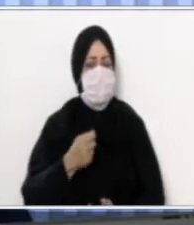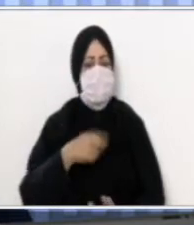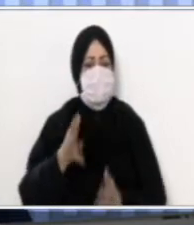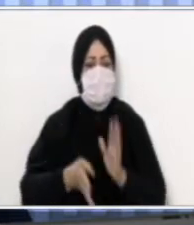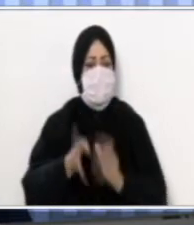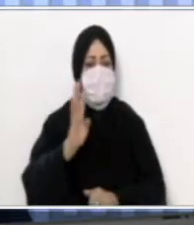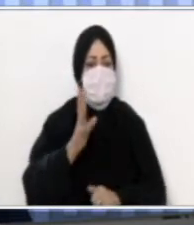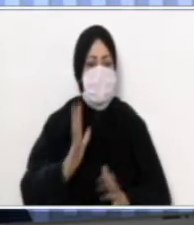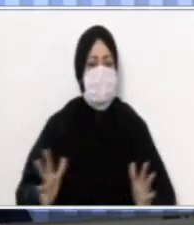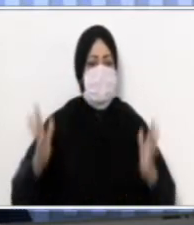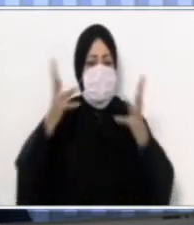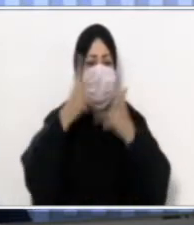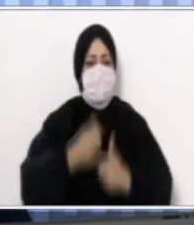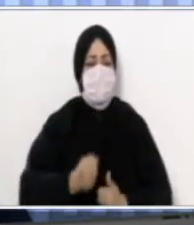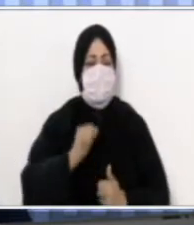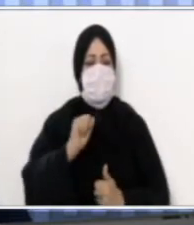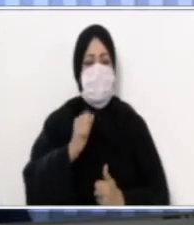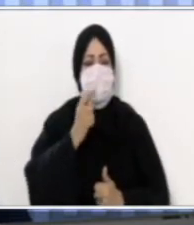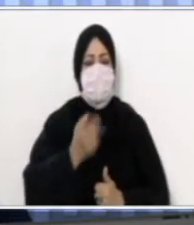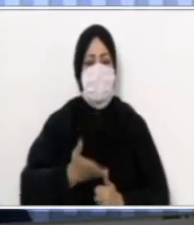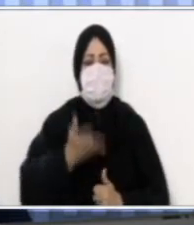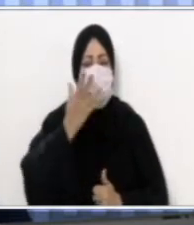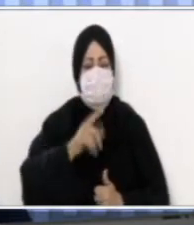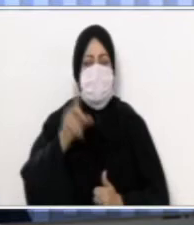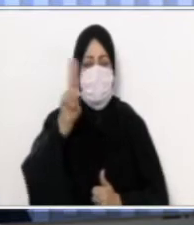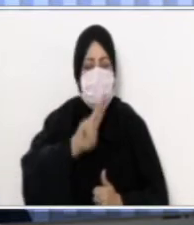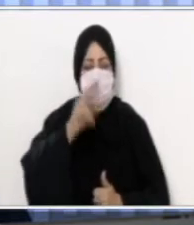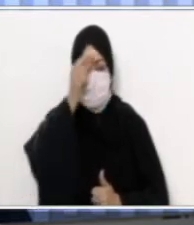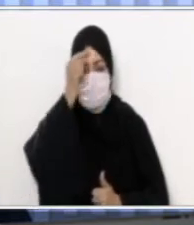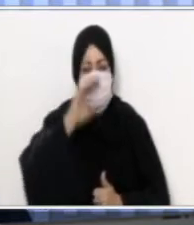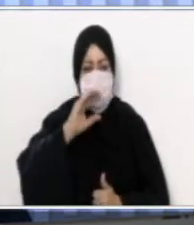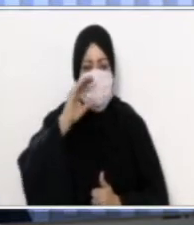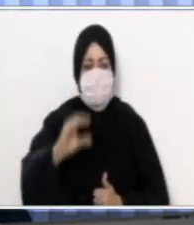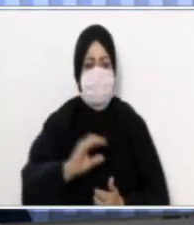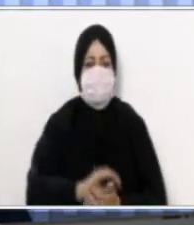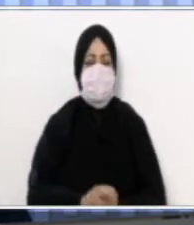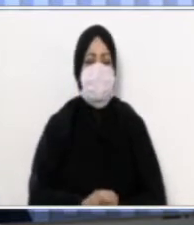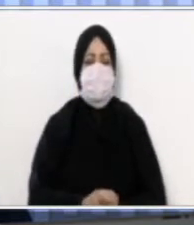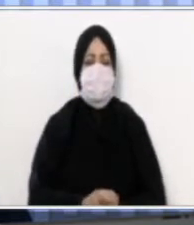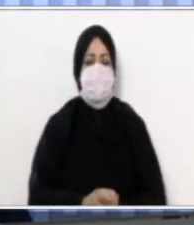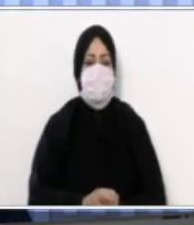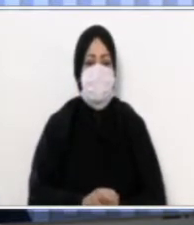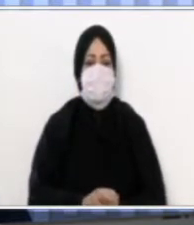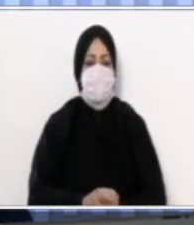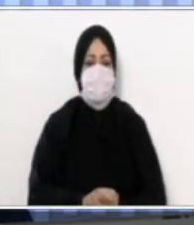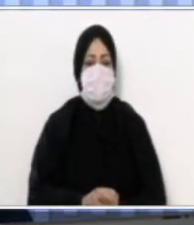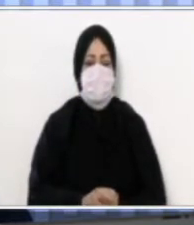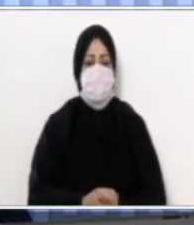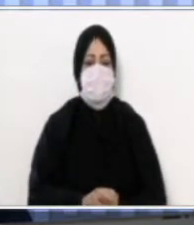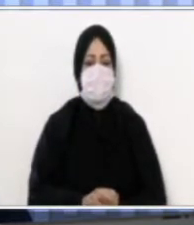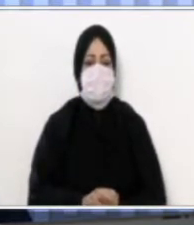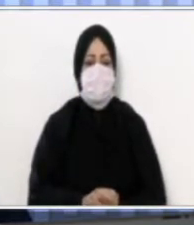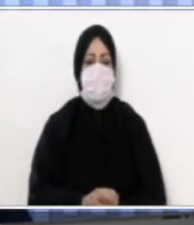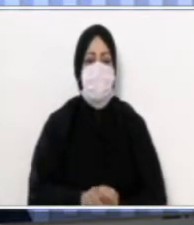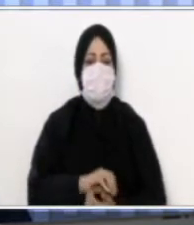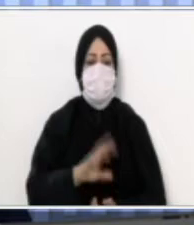لي يجب عليك الصوم، والبعض يقولون انتظري إلى أن تصلي 40 يوما. يا أخت